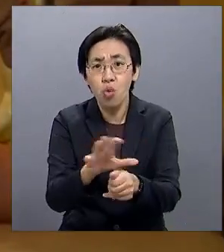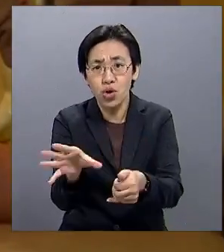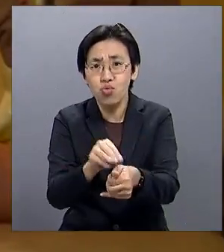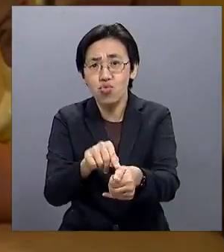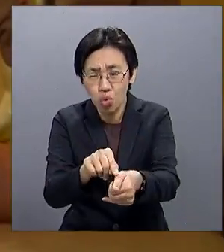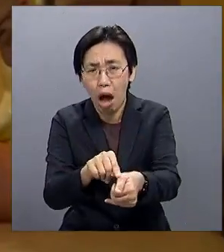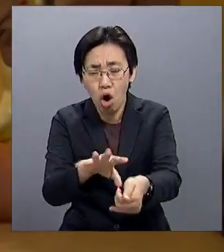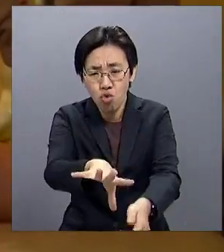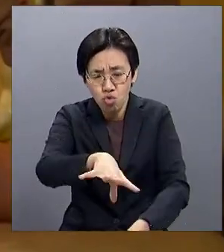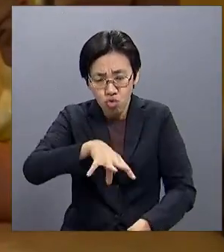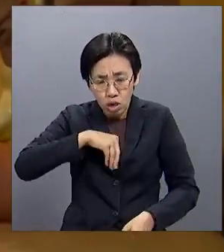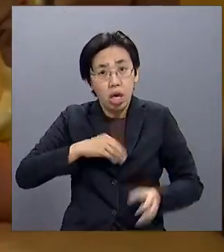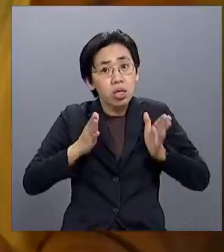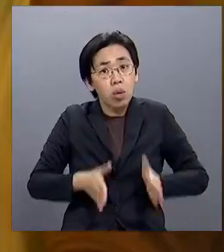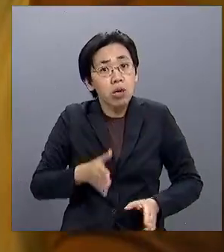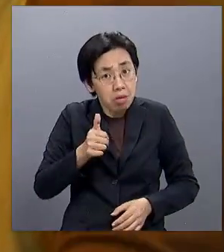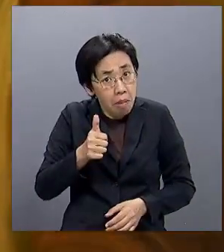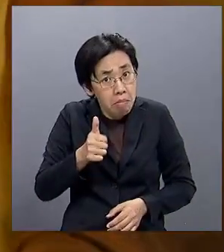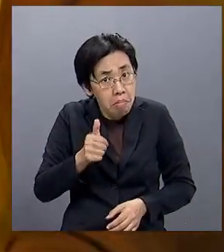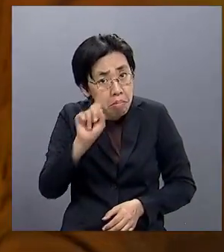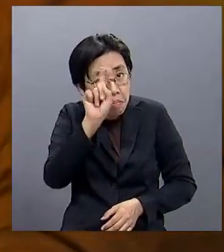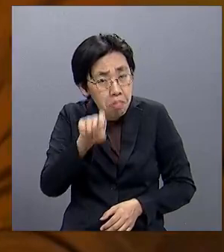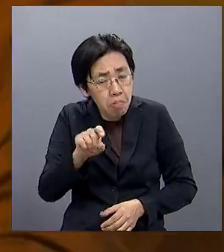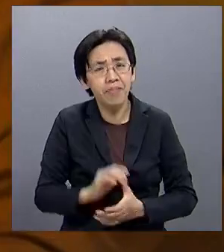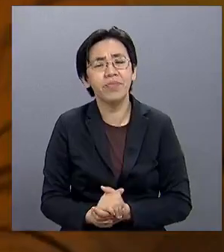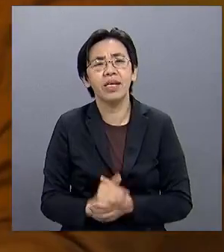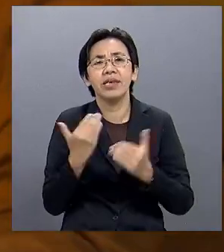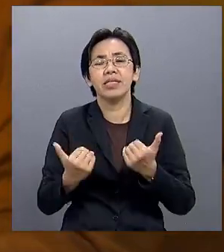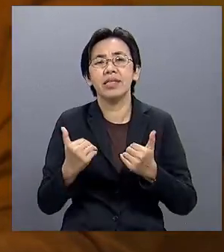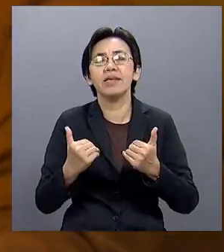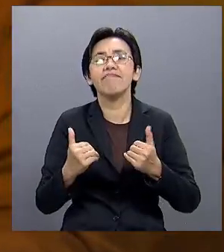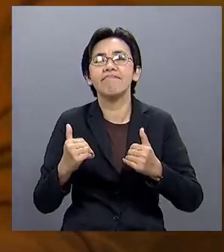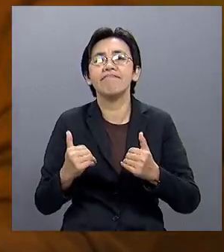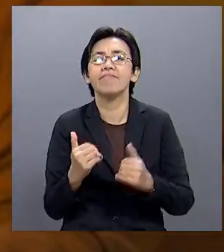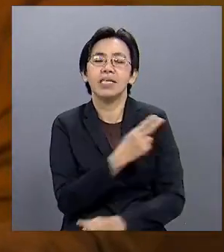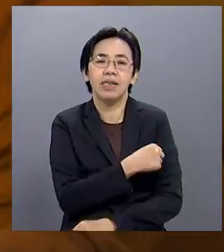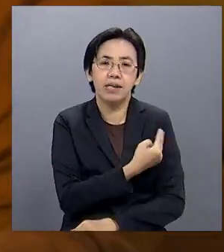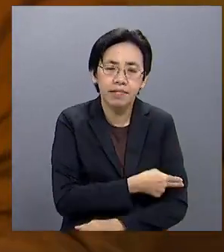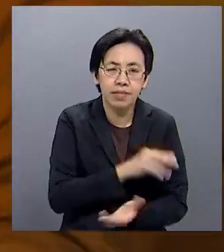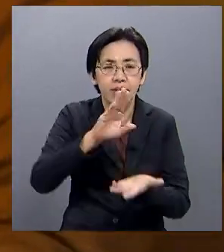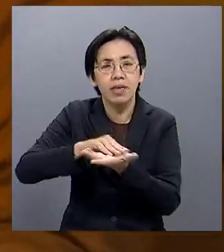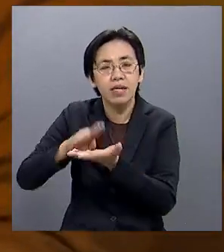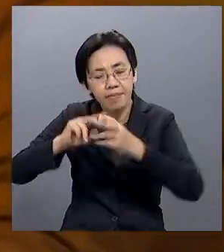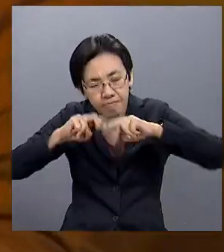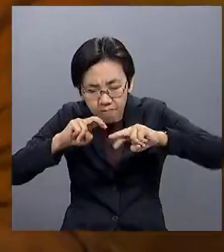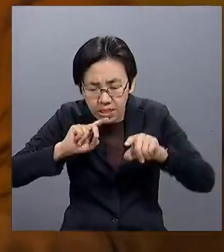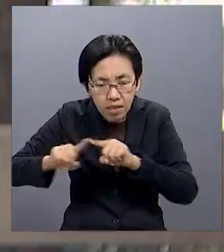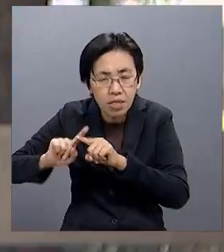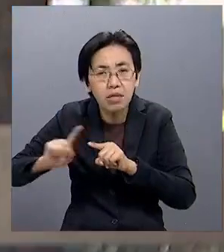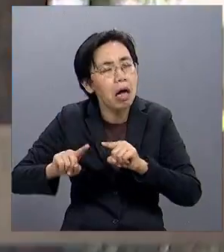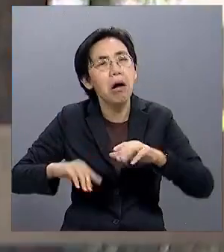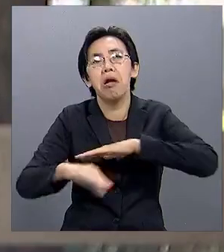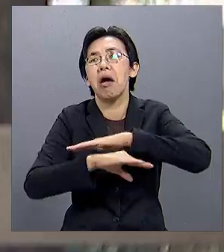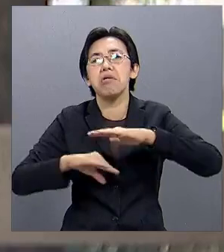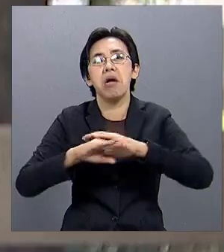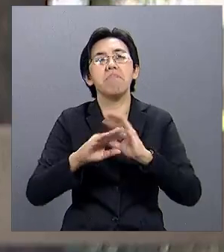ได้เลยว่าตอนนี้วิทยาการทางการแพทย์และข้อมูลทางการแพทย์ยังไม่มีการพิสูจน์เลยว่า